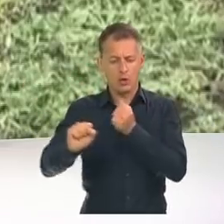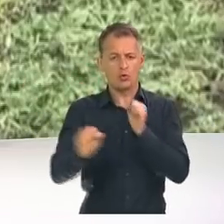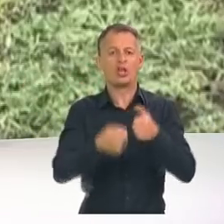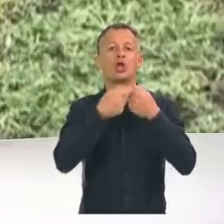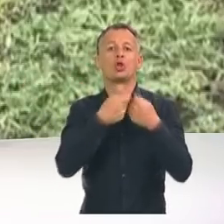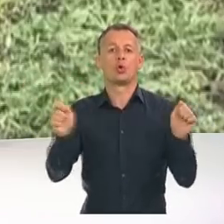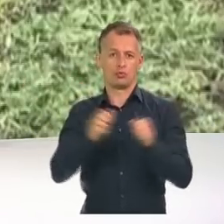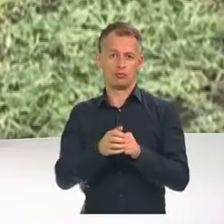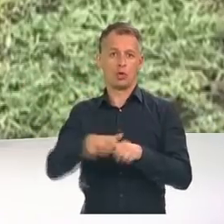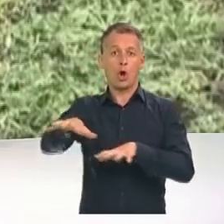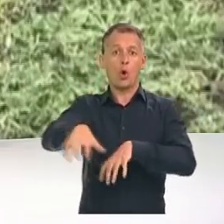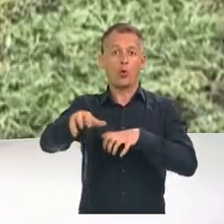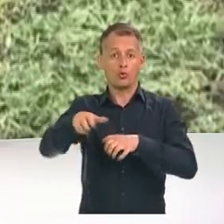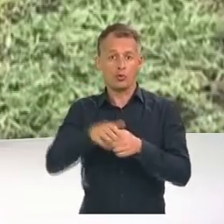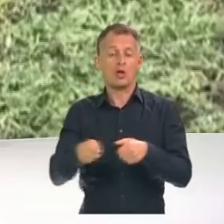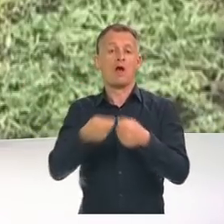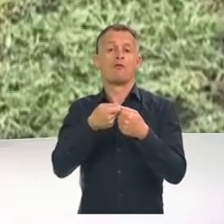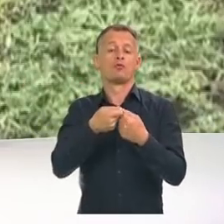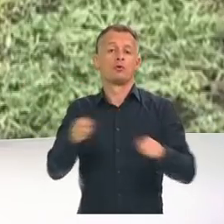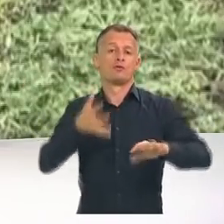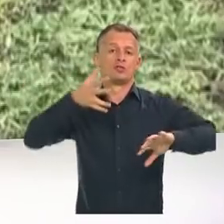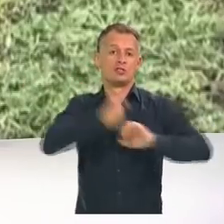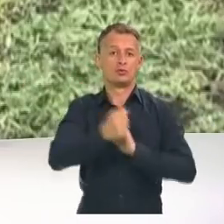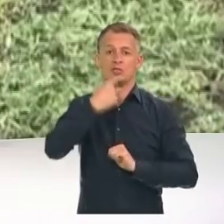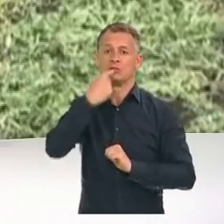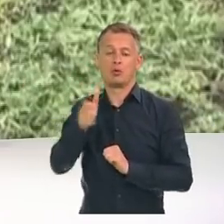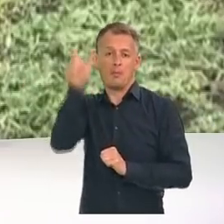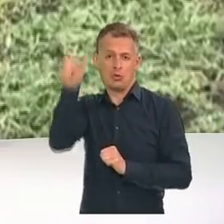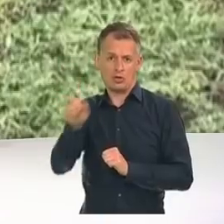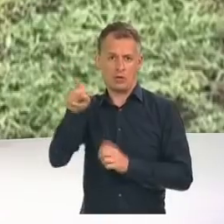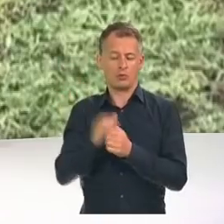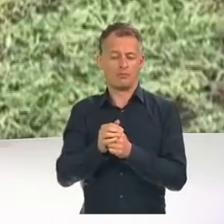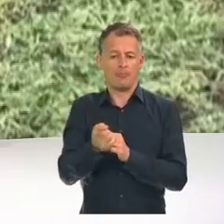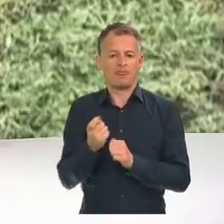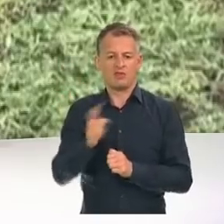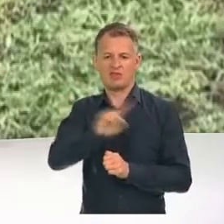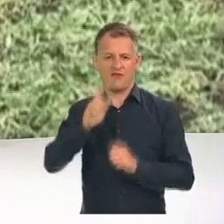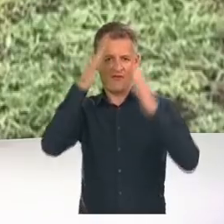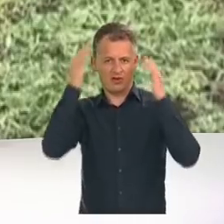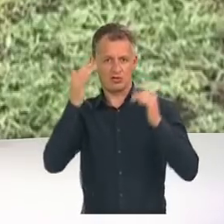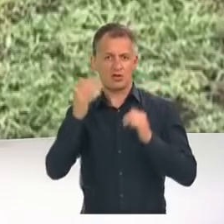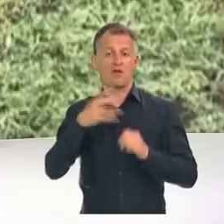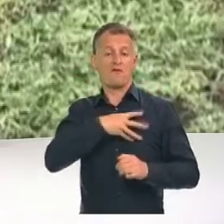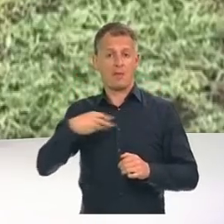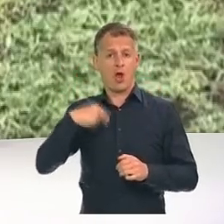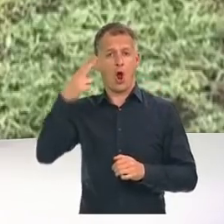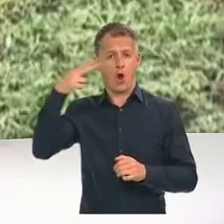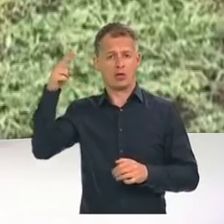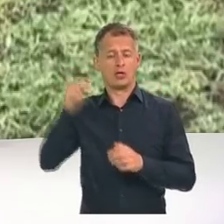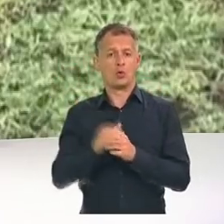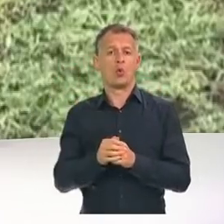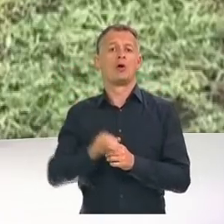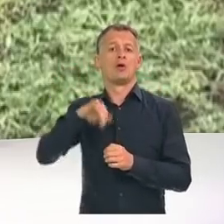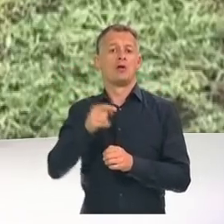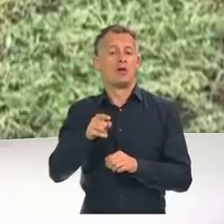iar culturile agricole din zonă au fost compromise, spun gospodarii. Din nefericire, vremea va continua să se strice. Hidrologii au emis o